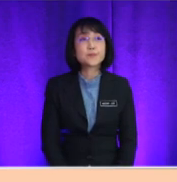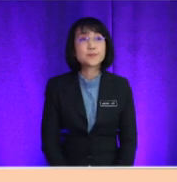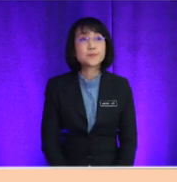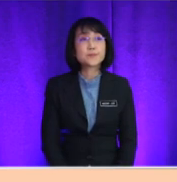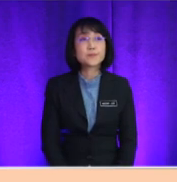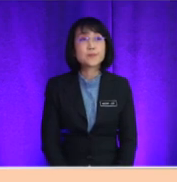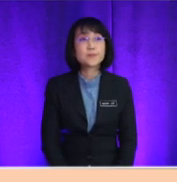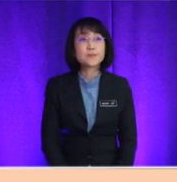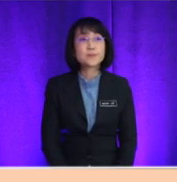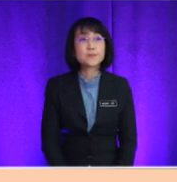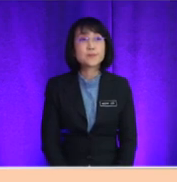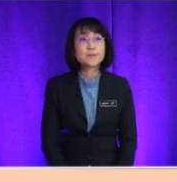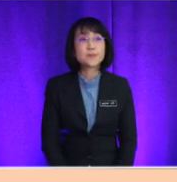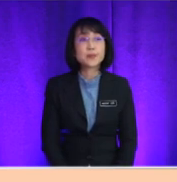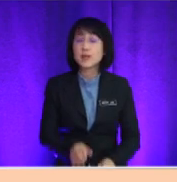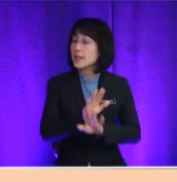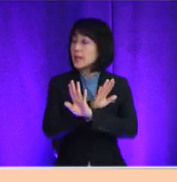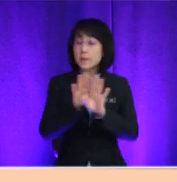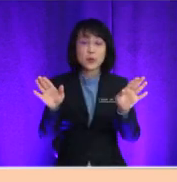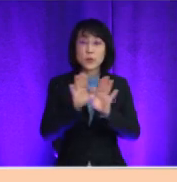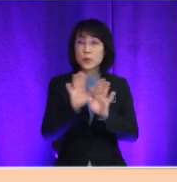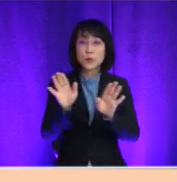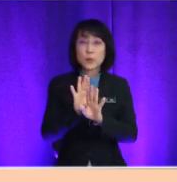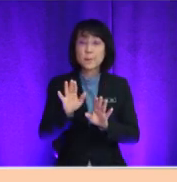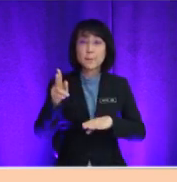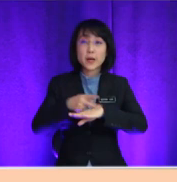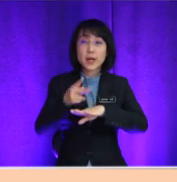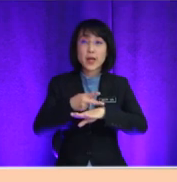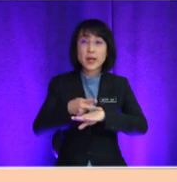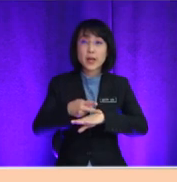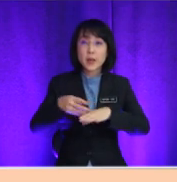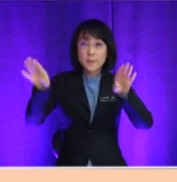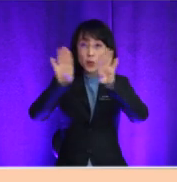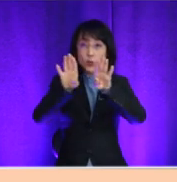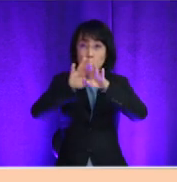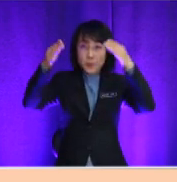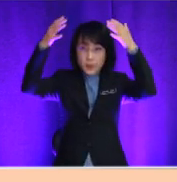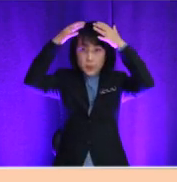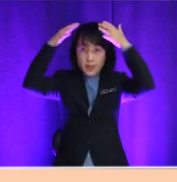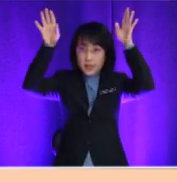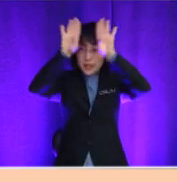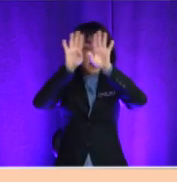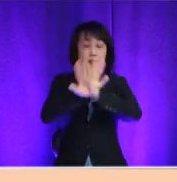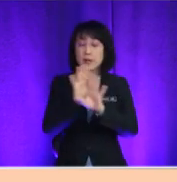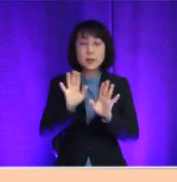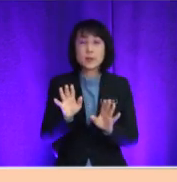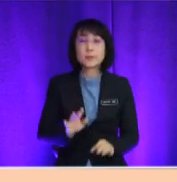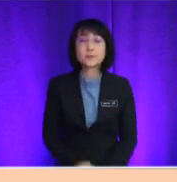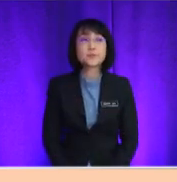mereka tak perlu pakai penutup bukan orang yang Sef makanan tapi